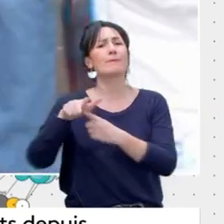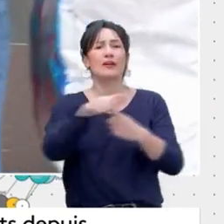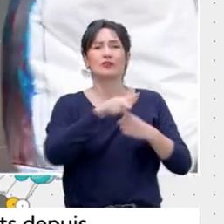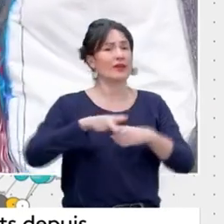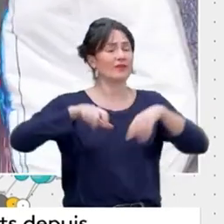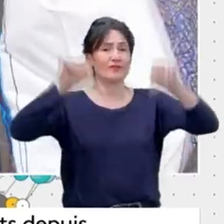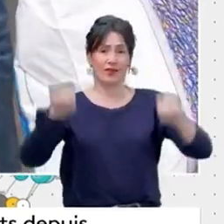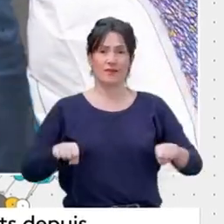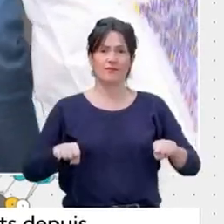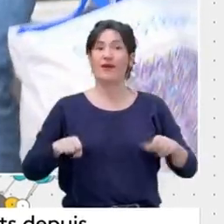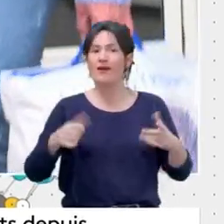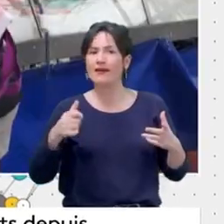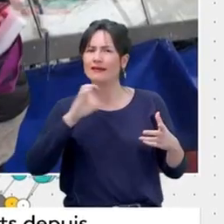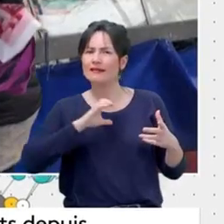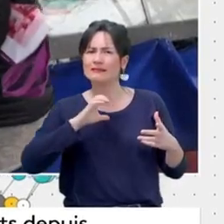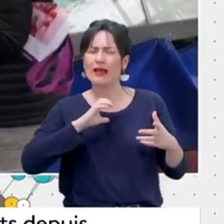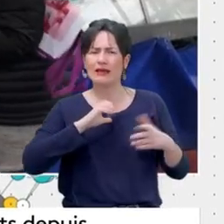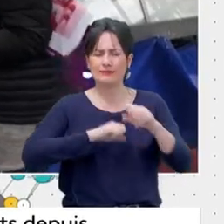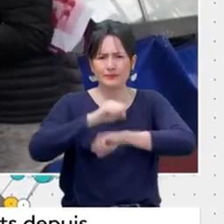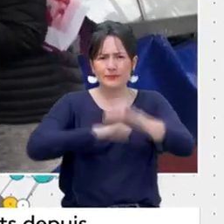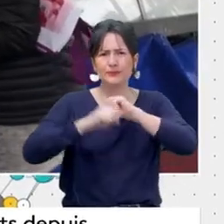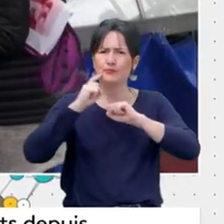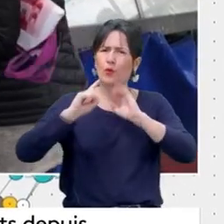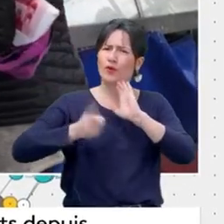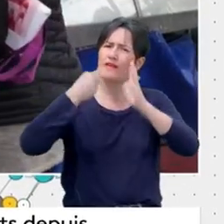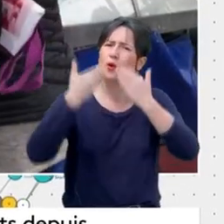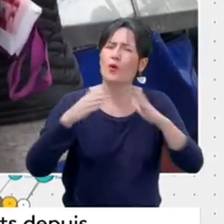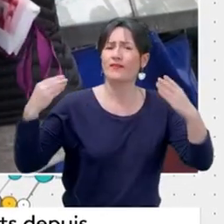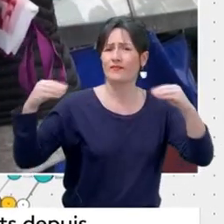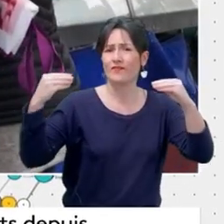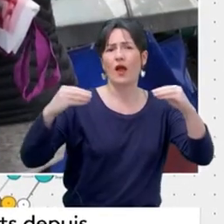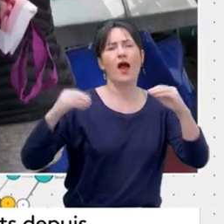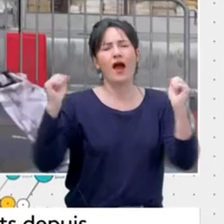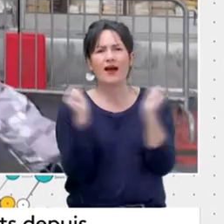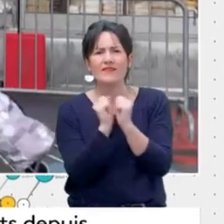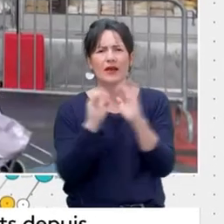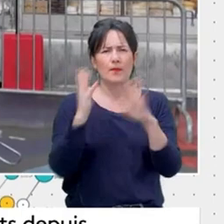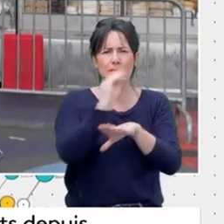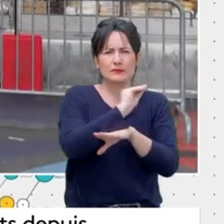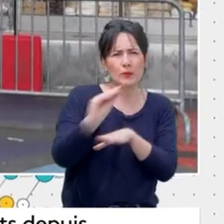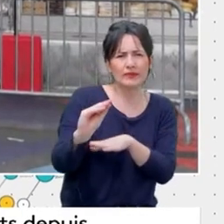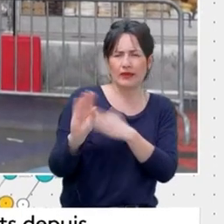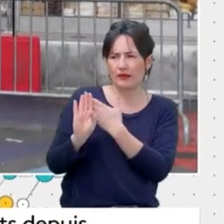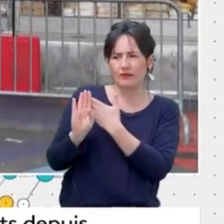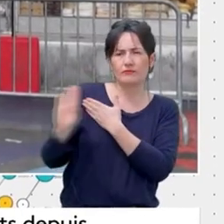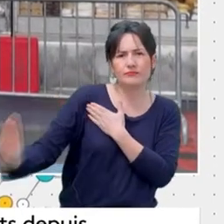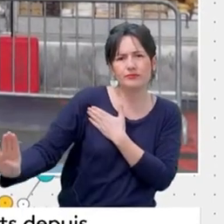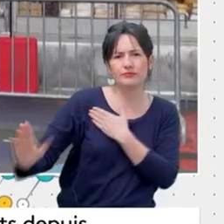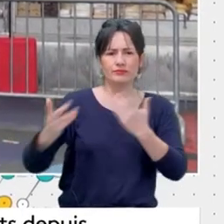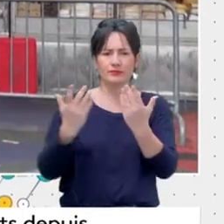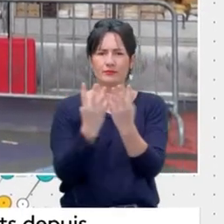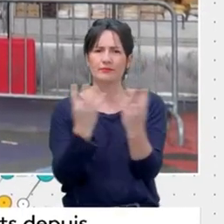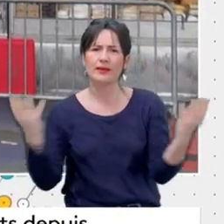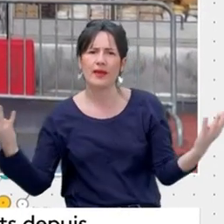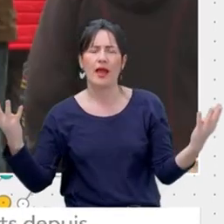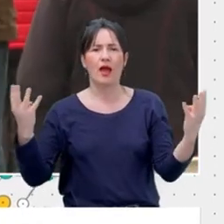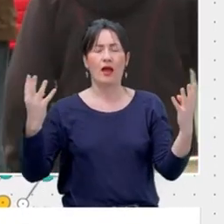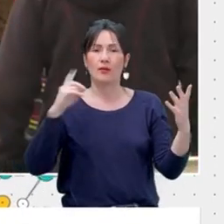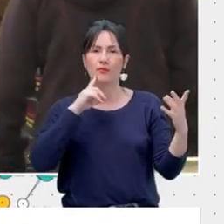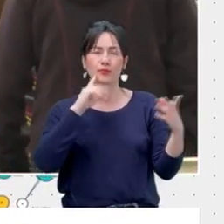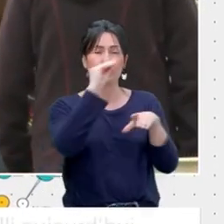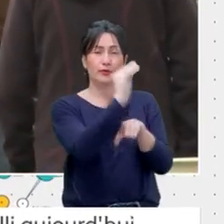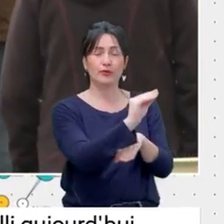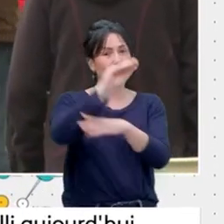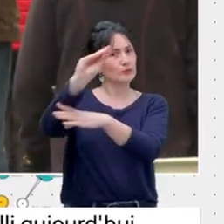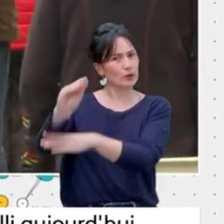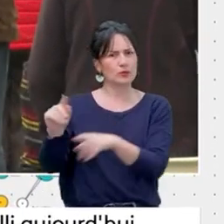réouvrir avec les conditions de sécurité, les distances, les espaces entre les étals, des barrières pour sécuriser les personnes, etc., et des